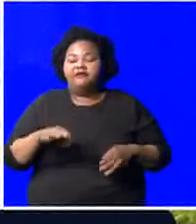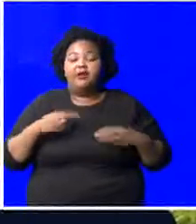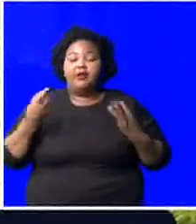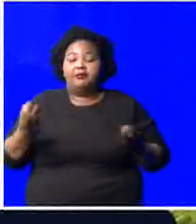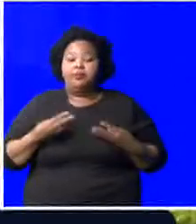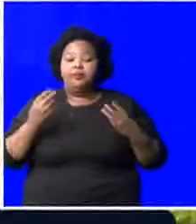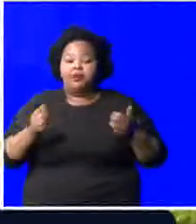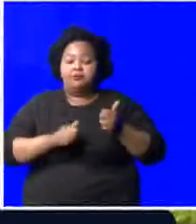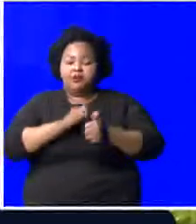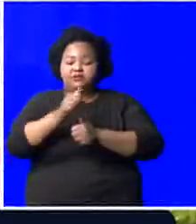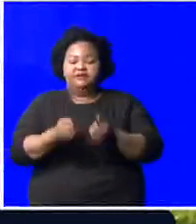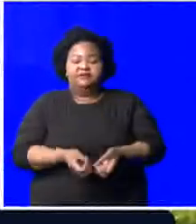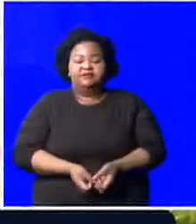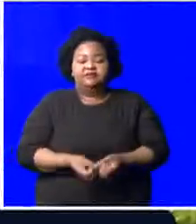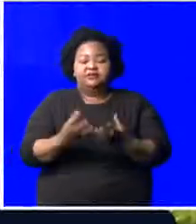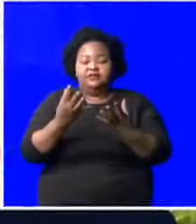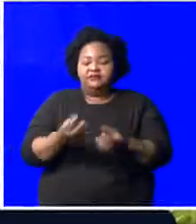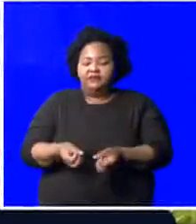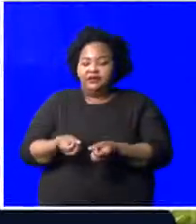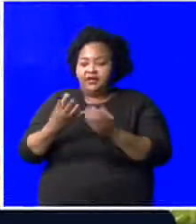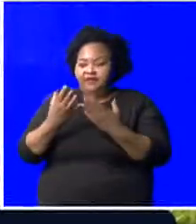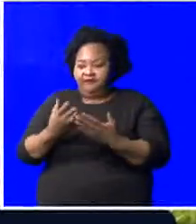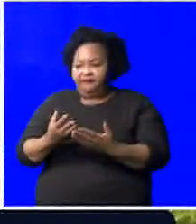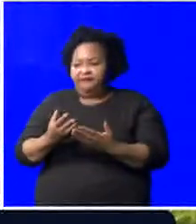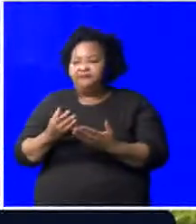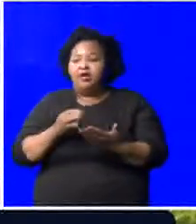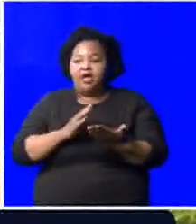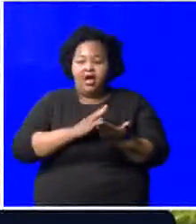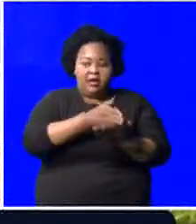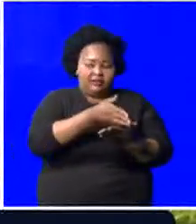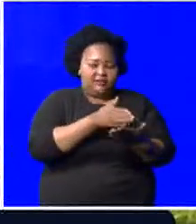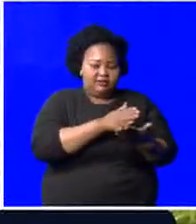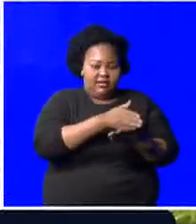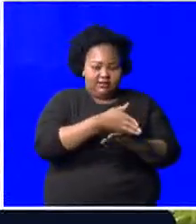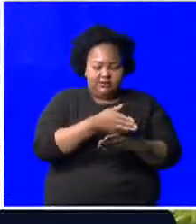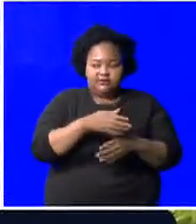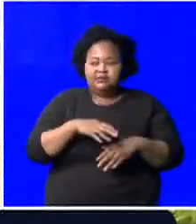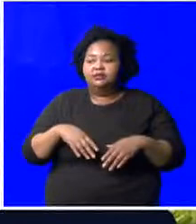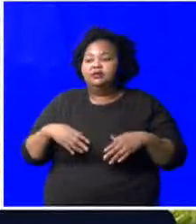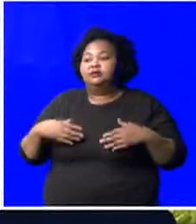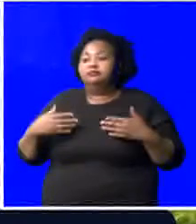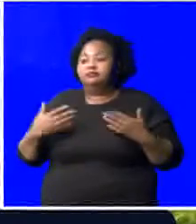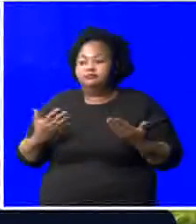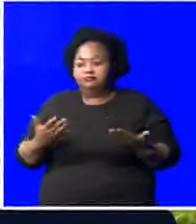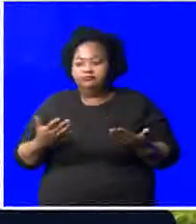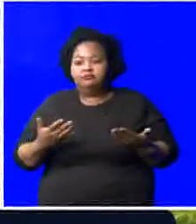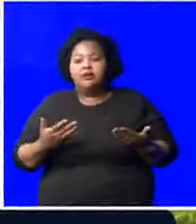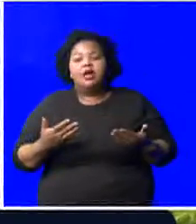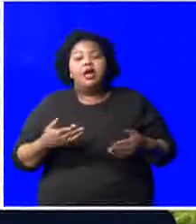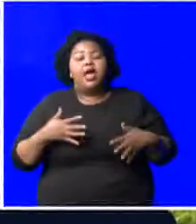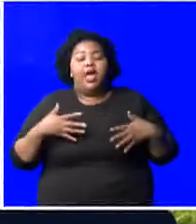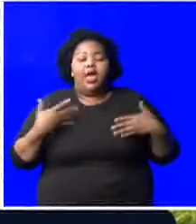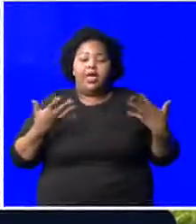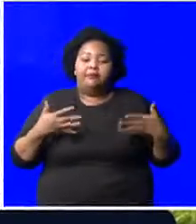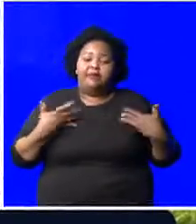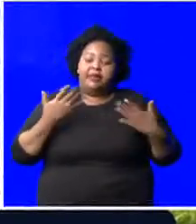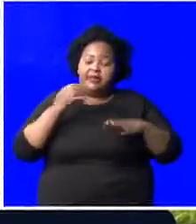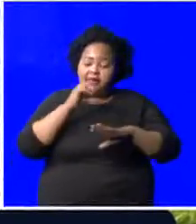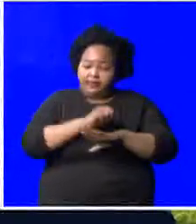delivery singahlala ngekuthula nangekujabula nangekuyithandza kakhulu le system.